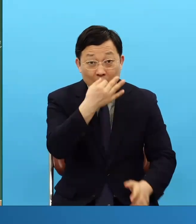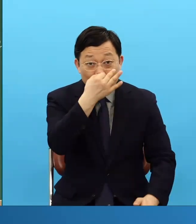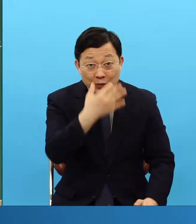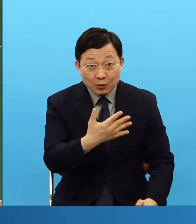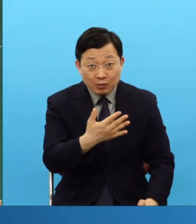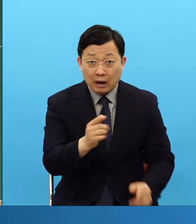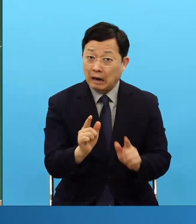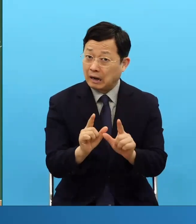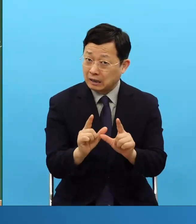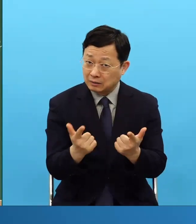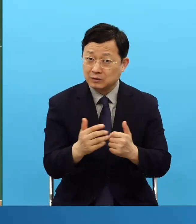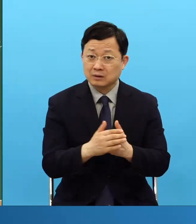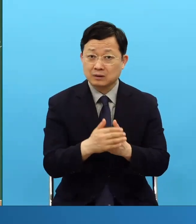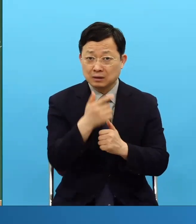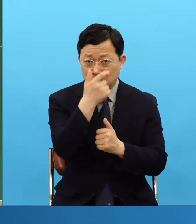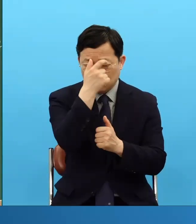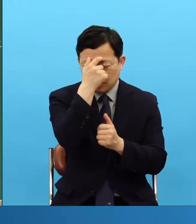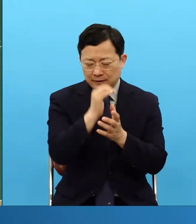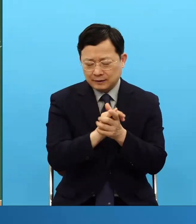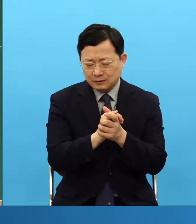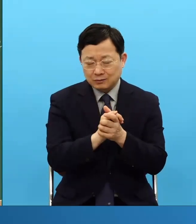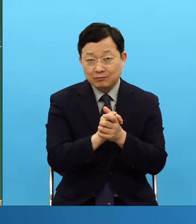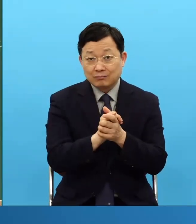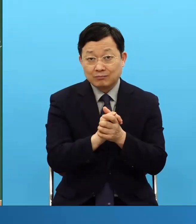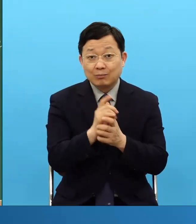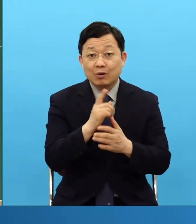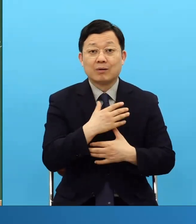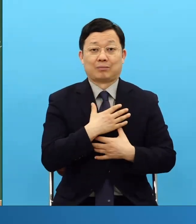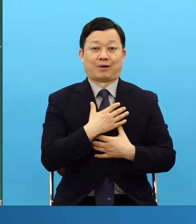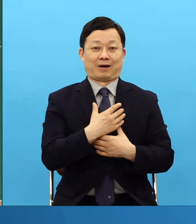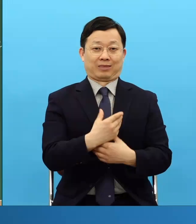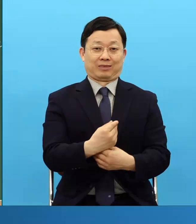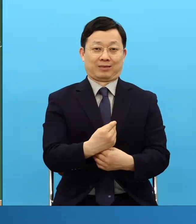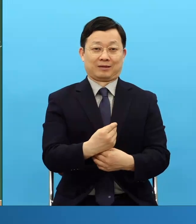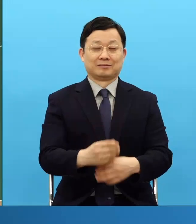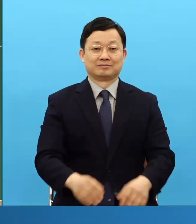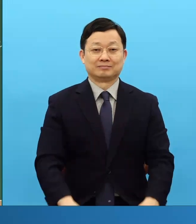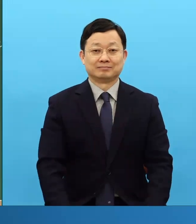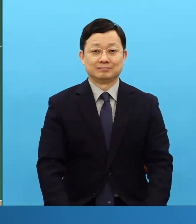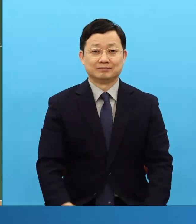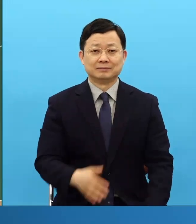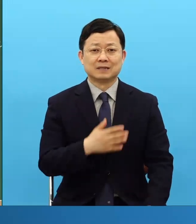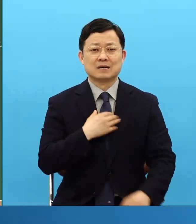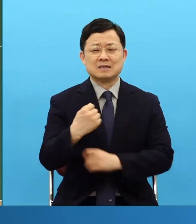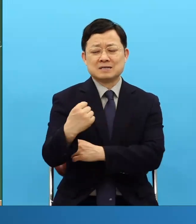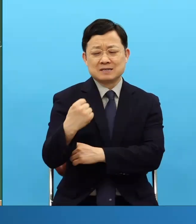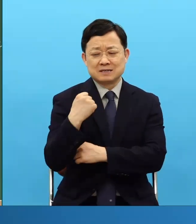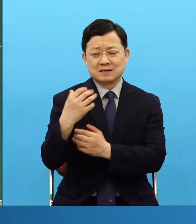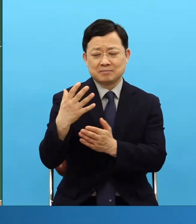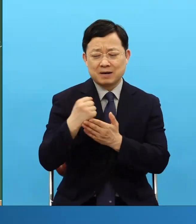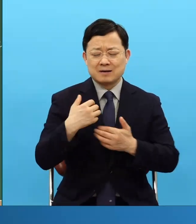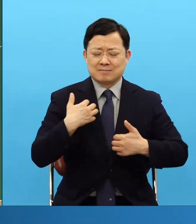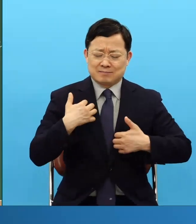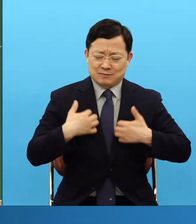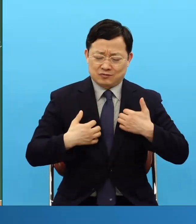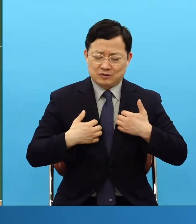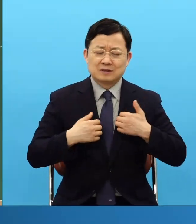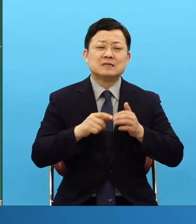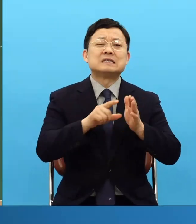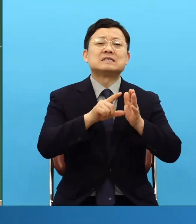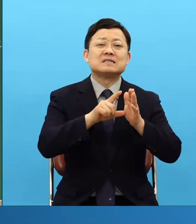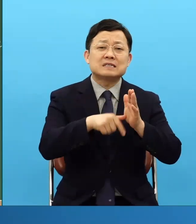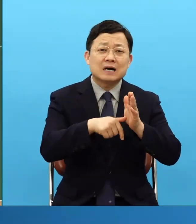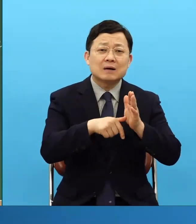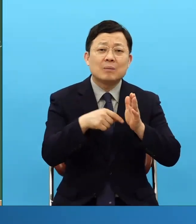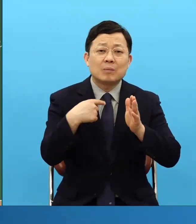thing. 편안한 거죠. It's very comfortable. 가장 내가 힘을 누리는 거죠. That it's enjoying your greatest strength.